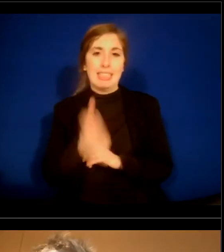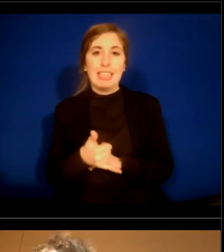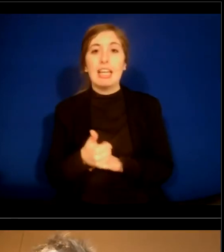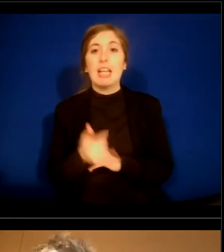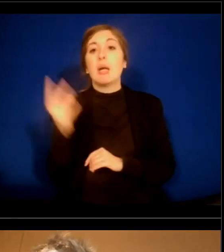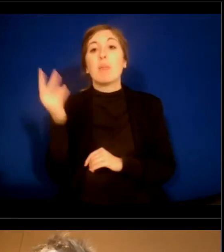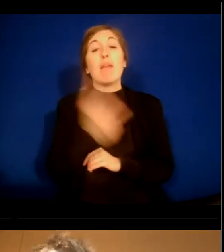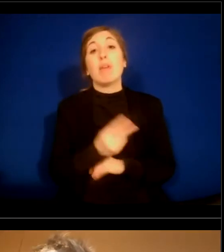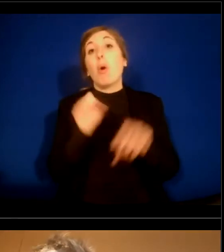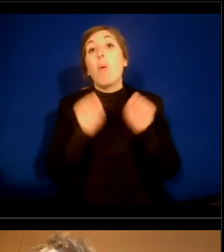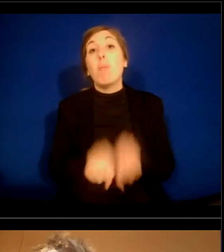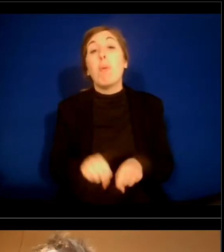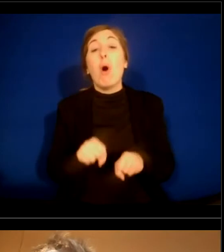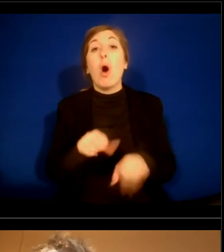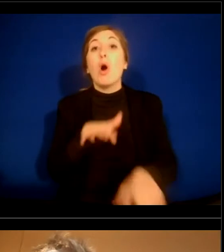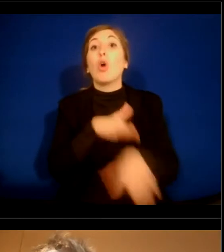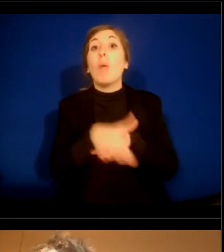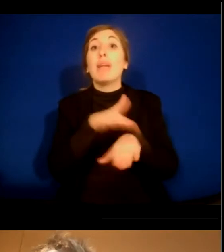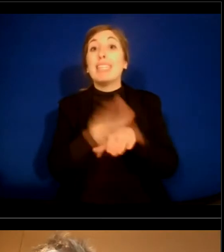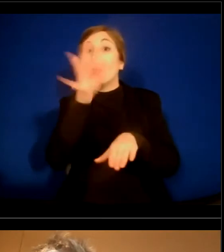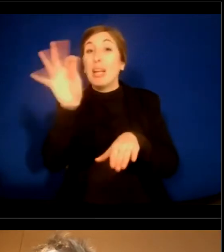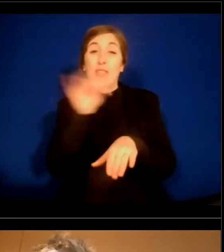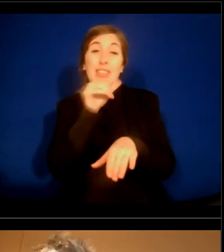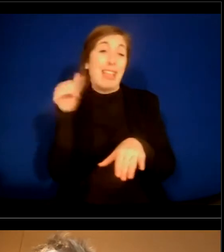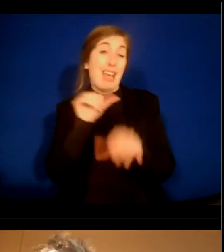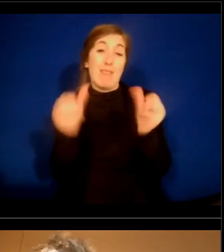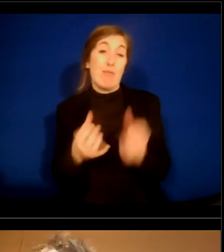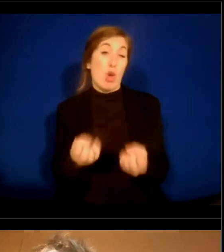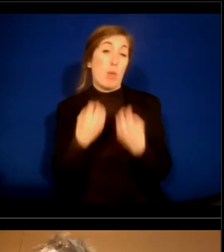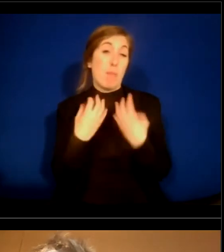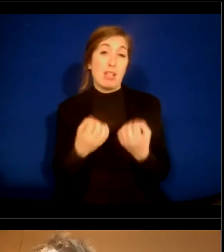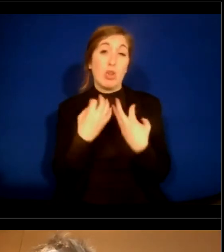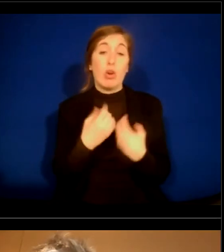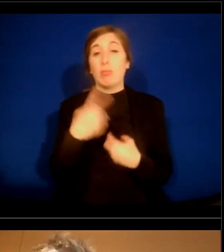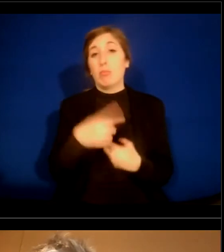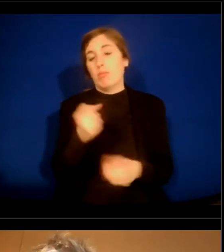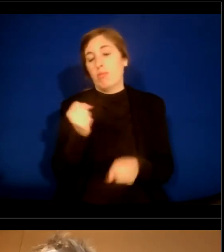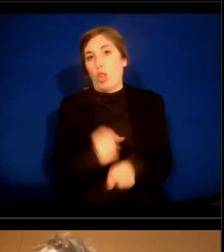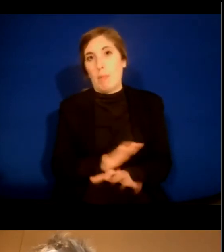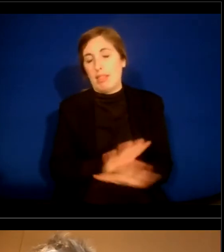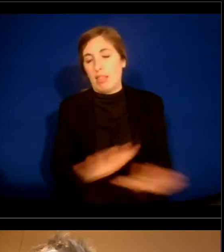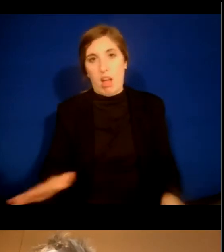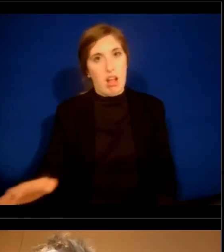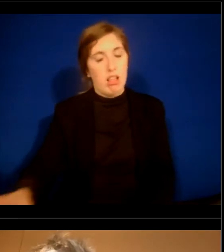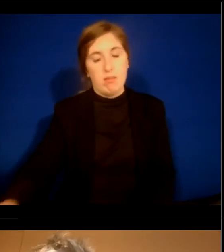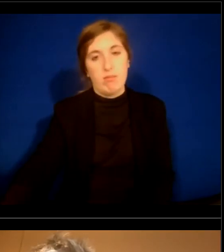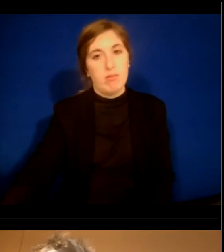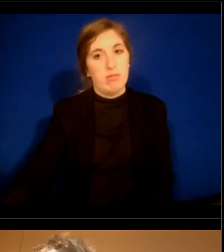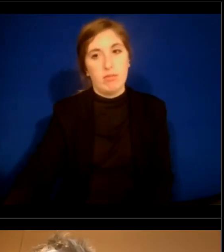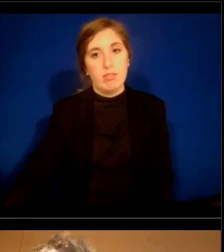quali bisogna essere formati e questo mi sembra fondamentale, no?